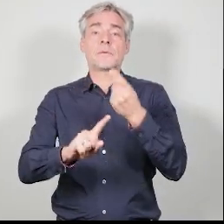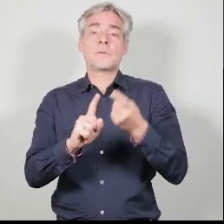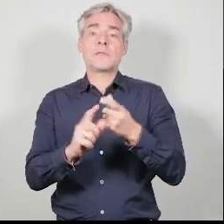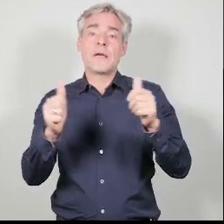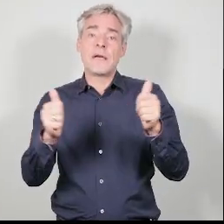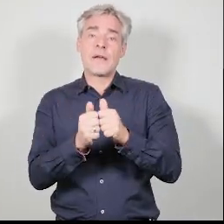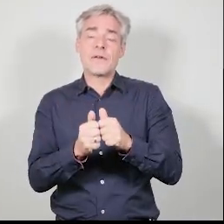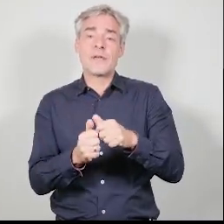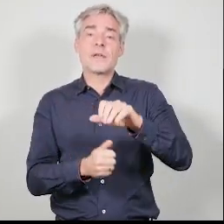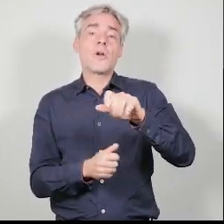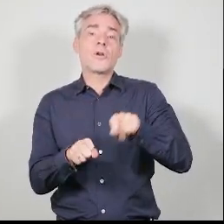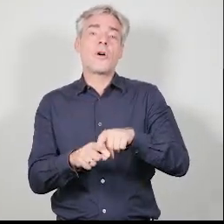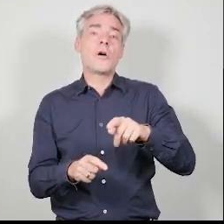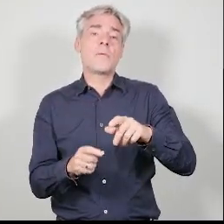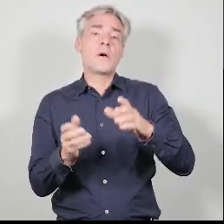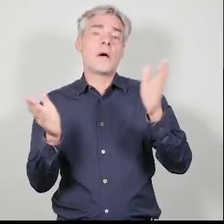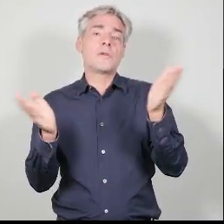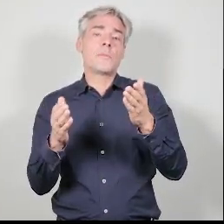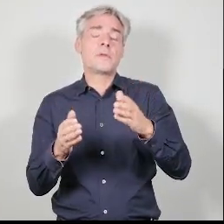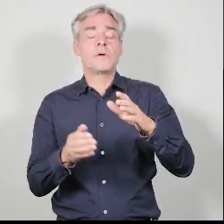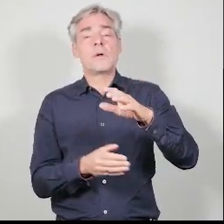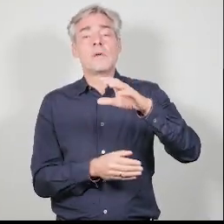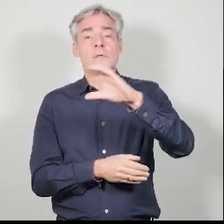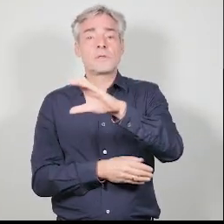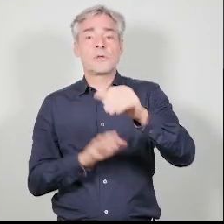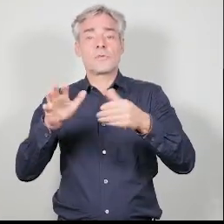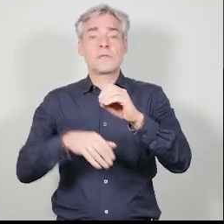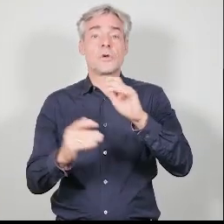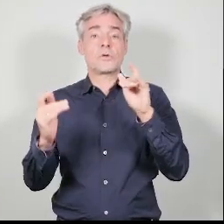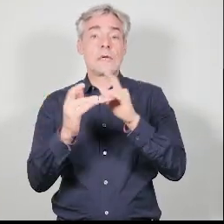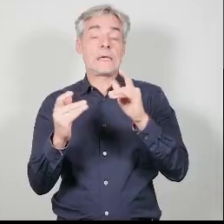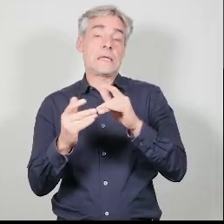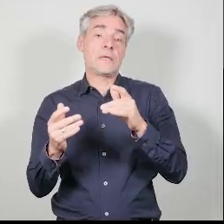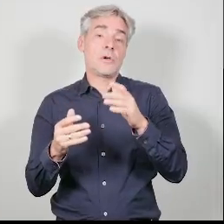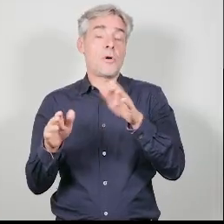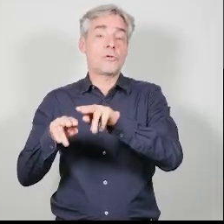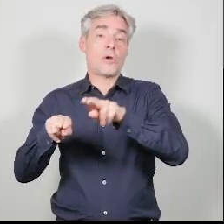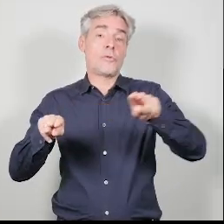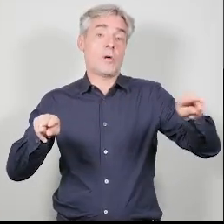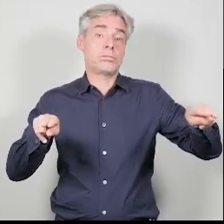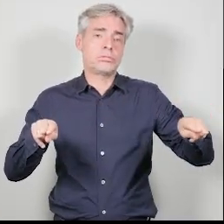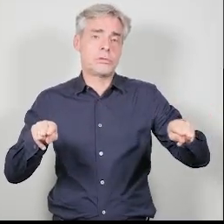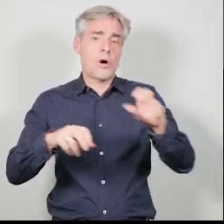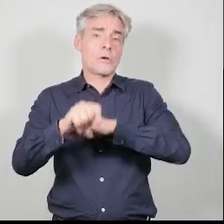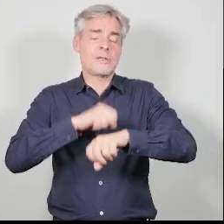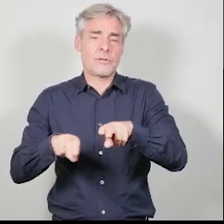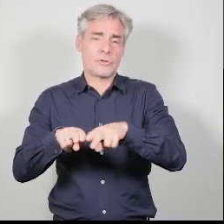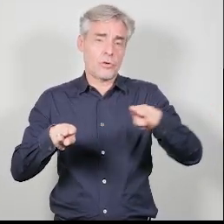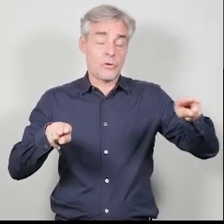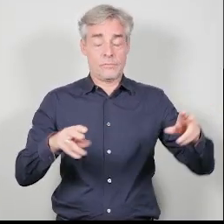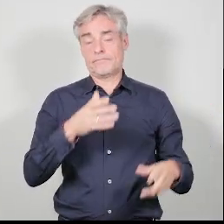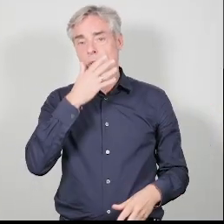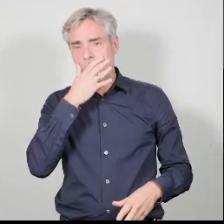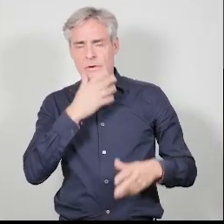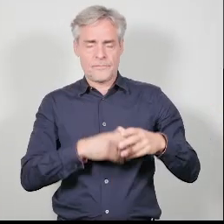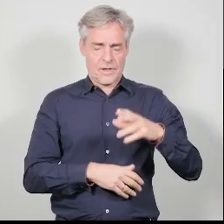le format asilaire. En fait, c'est 160 lits en internat. En dortoir, donc organisé en dortoir, mais très vite, en fait,